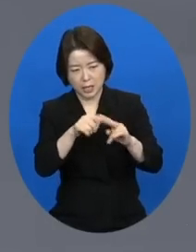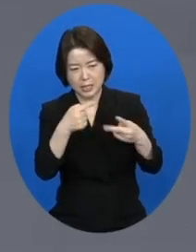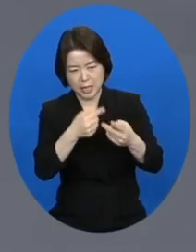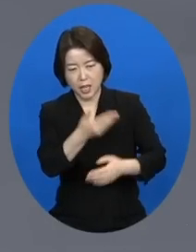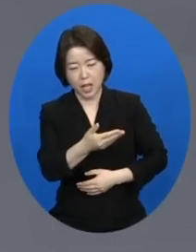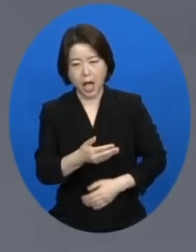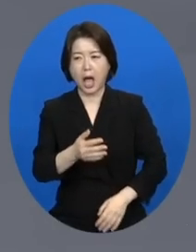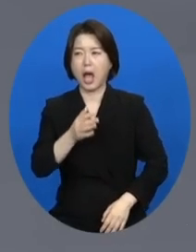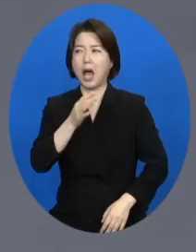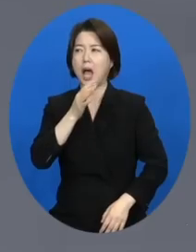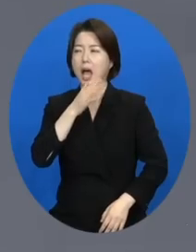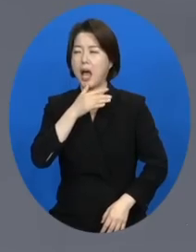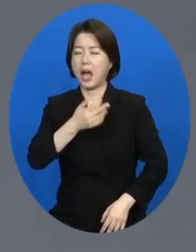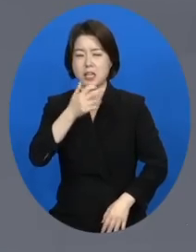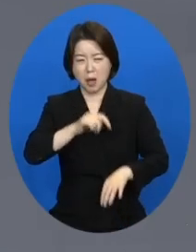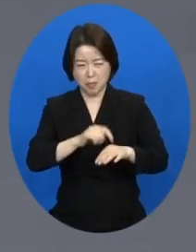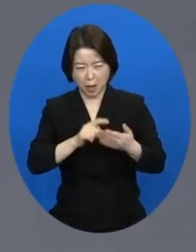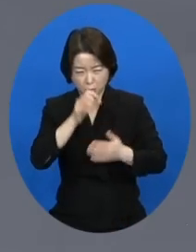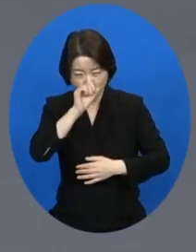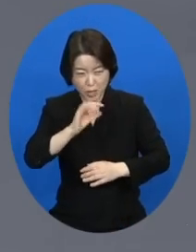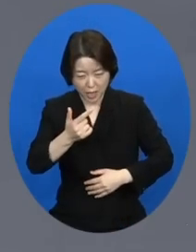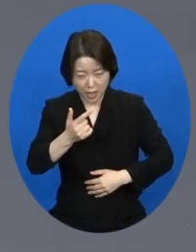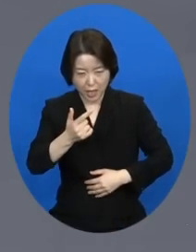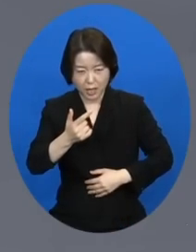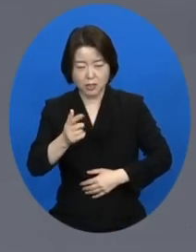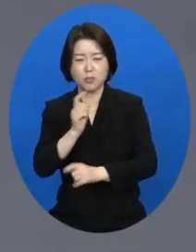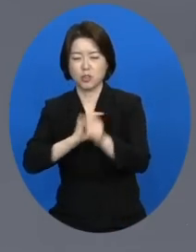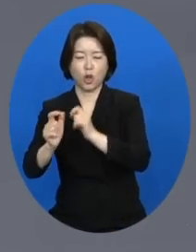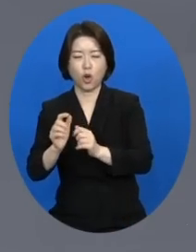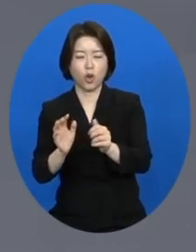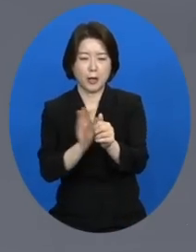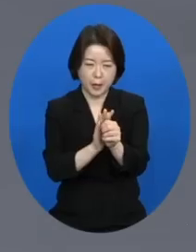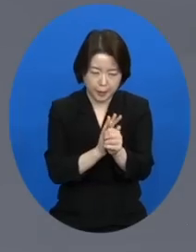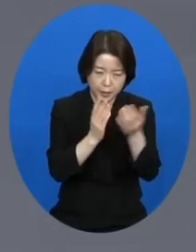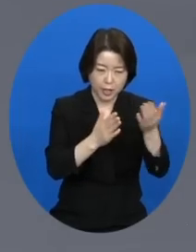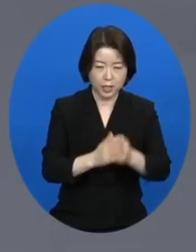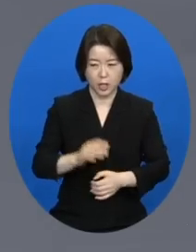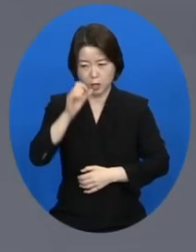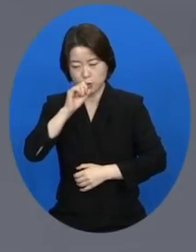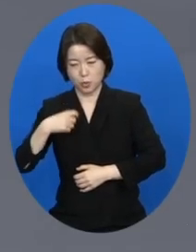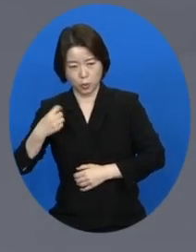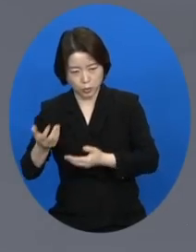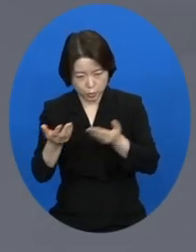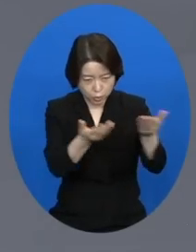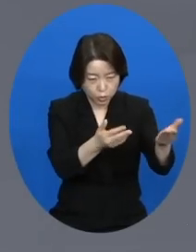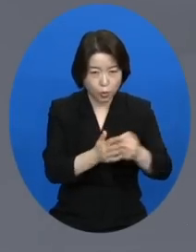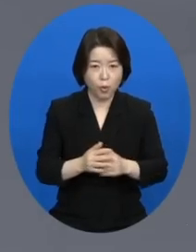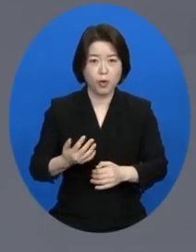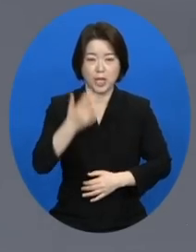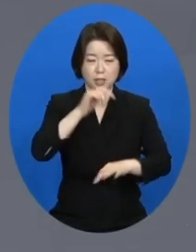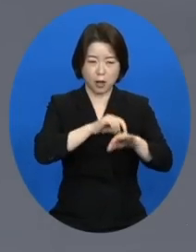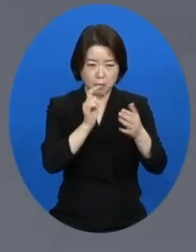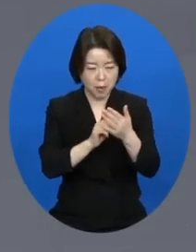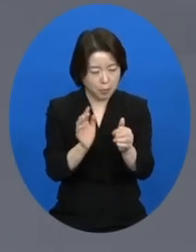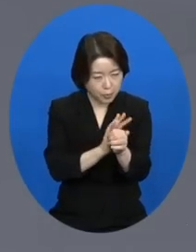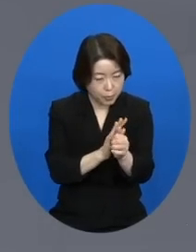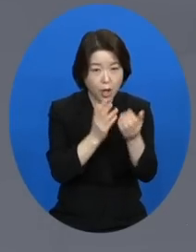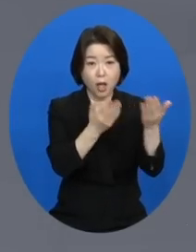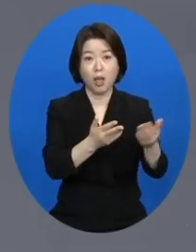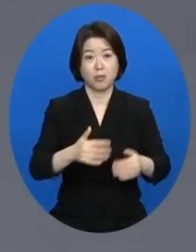썩 좋지 않을 것 같다면 더 형들에게 잘 해야죠. 자기가 더 종으로서 섬기고 형들의 마음을 헤아릴 수 있어야